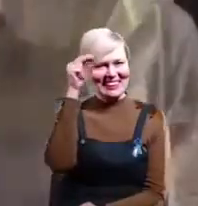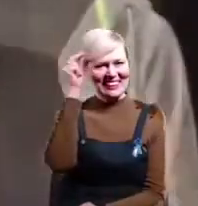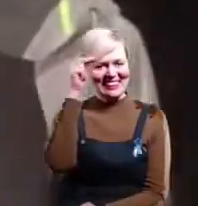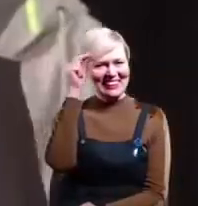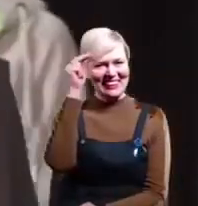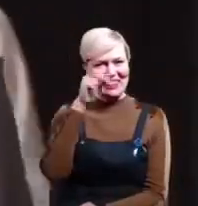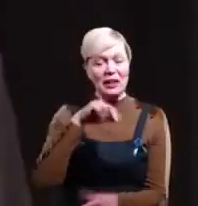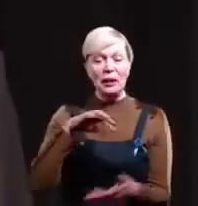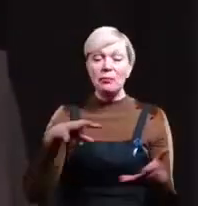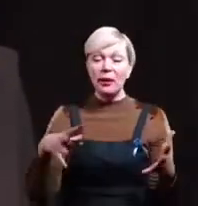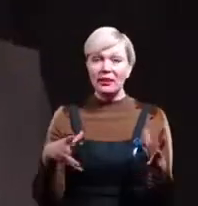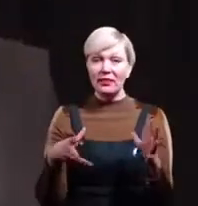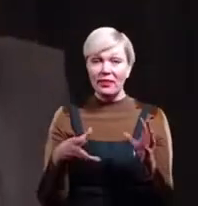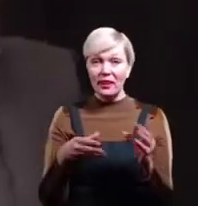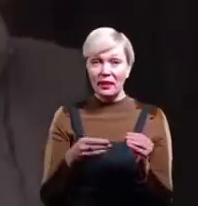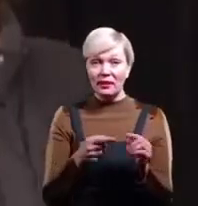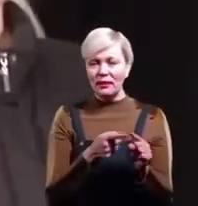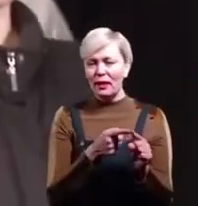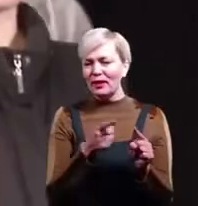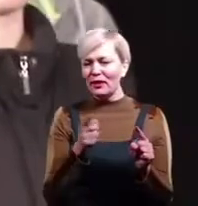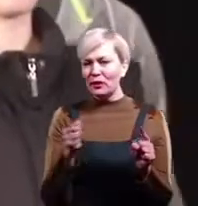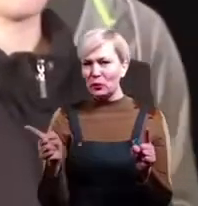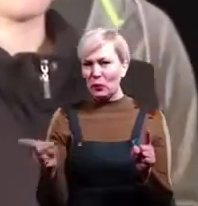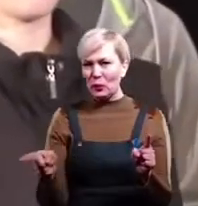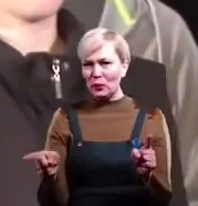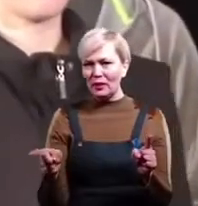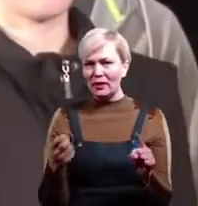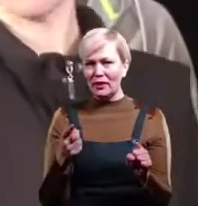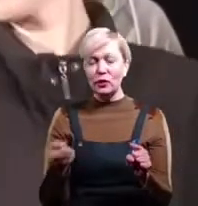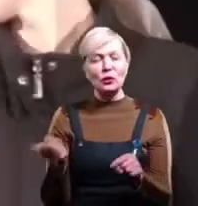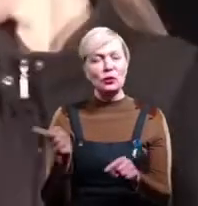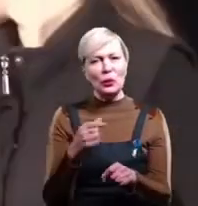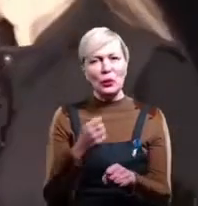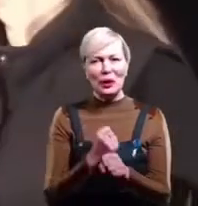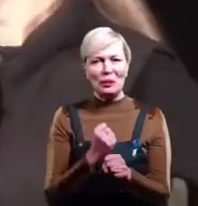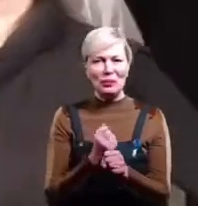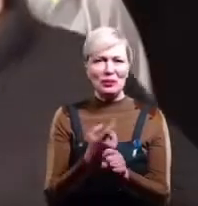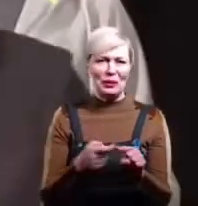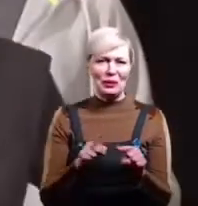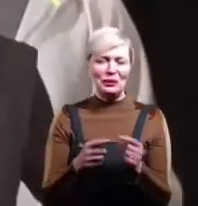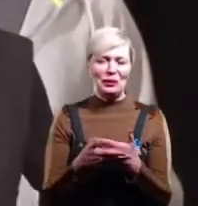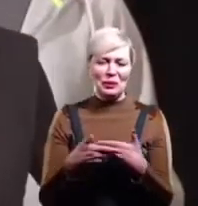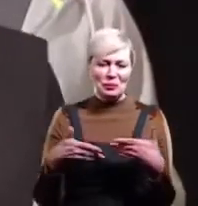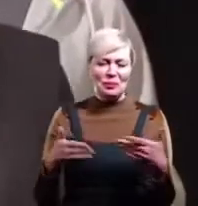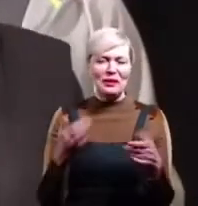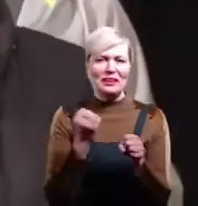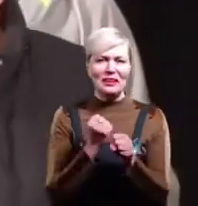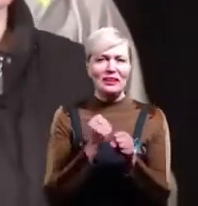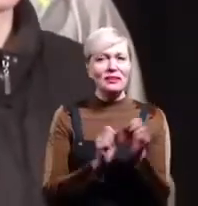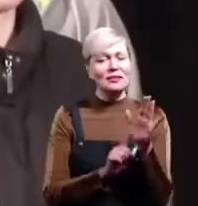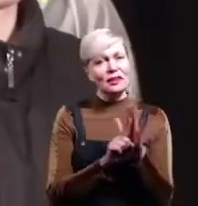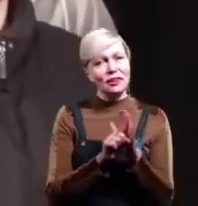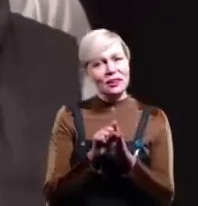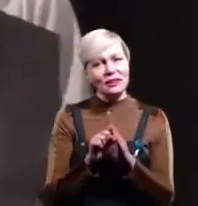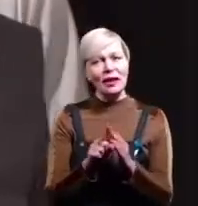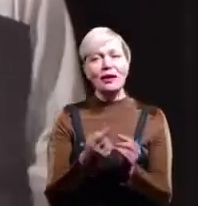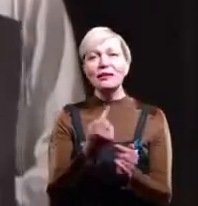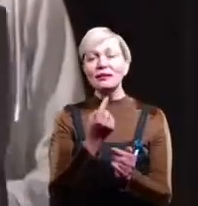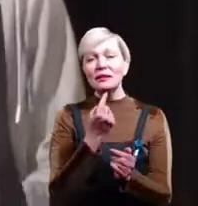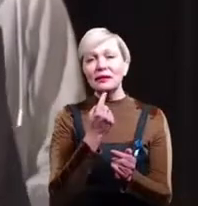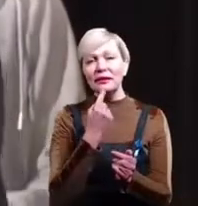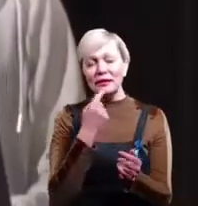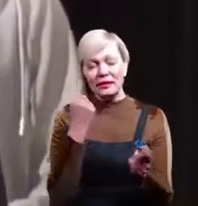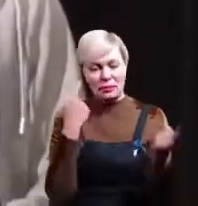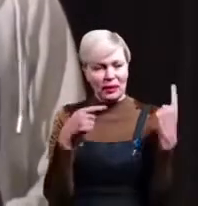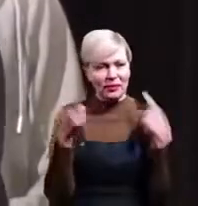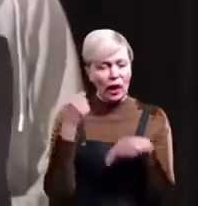подводя итоги той работы, которую мы сделали. Мы начинали с импровизации, мы ощущали